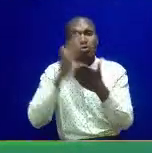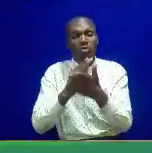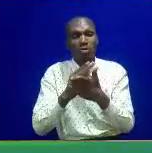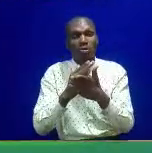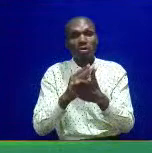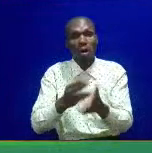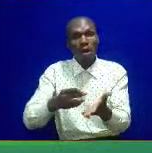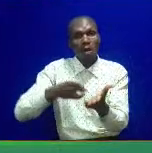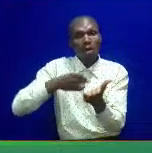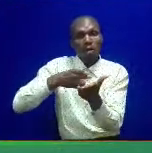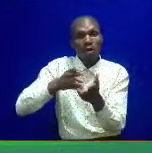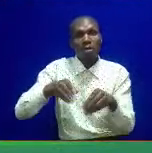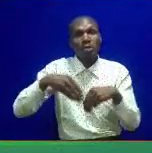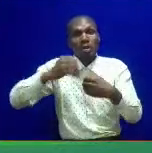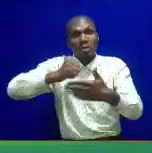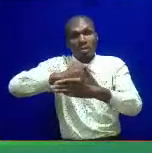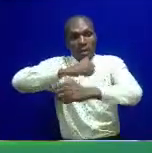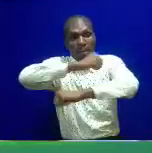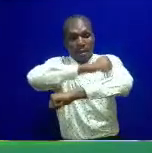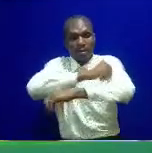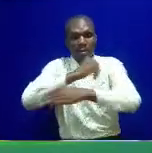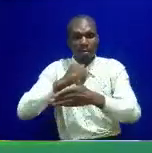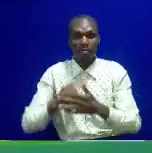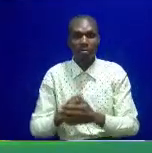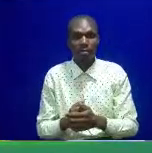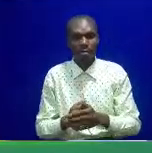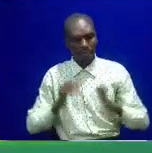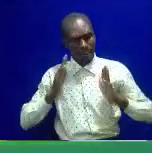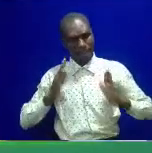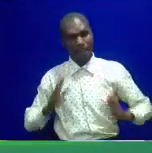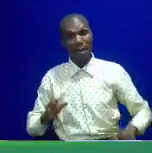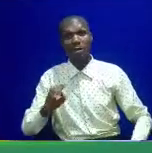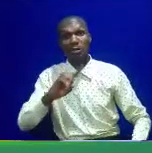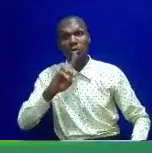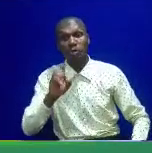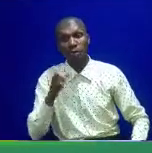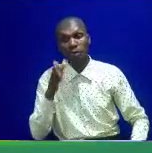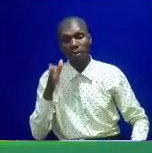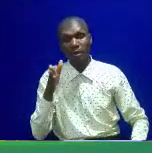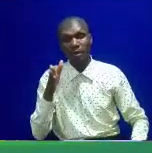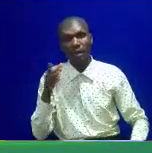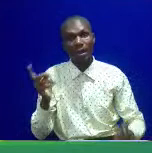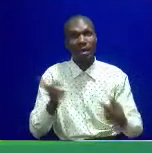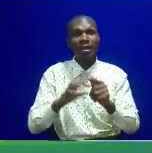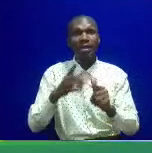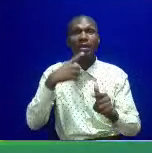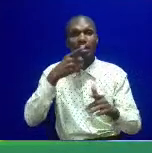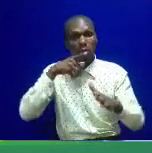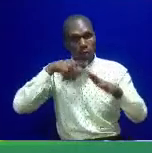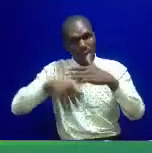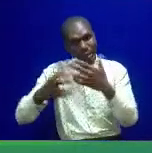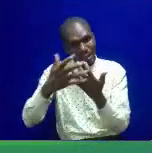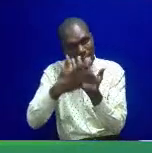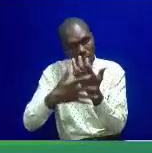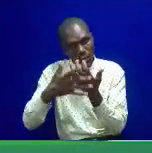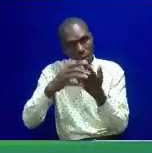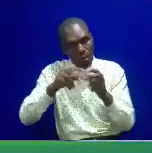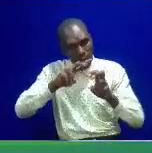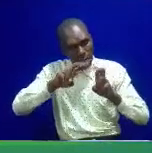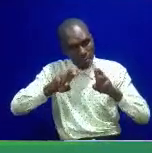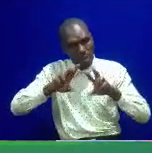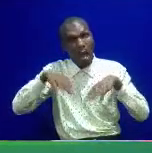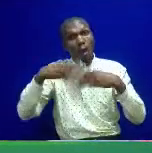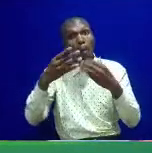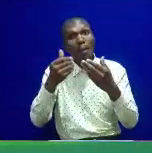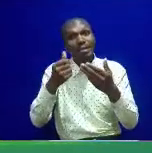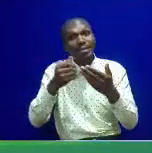ku asokwena no gwechi basari. Mtu akiuliza swali ya West Mogirango na muambia ingia kwa kompyuta, utaona ni pesa